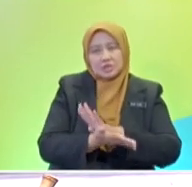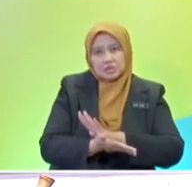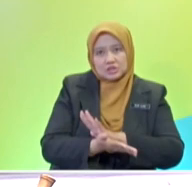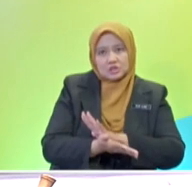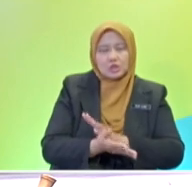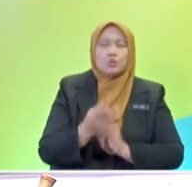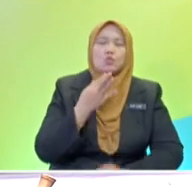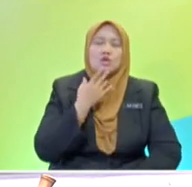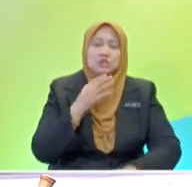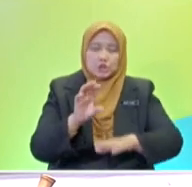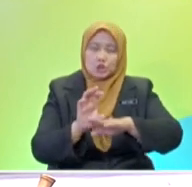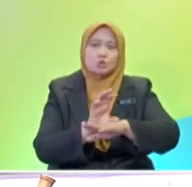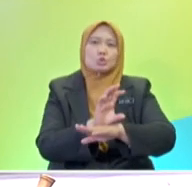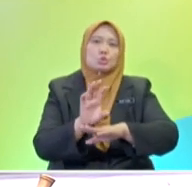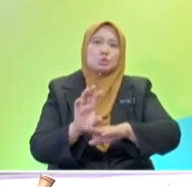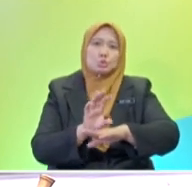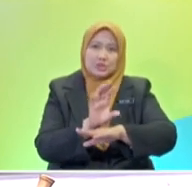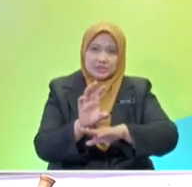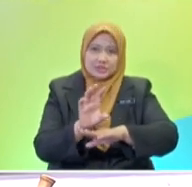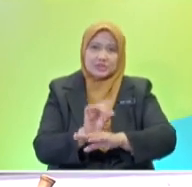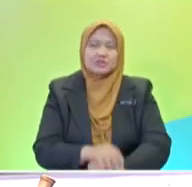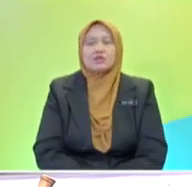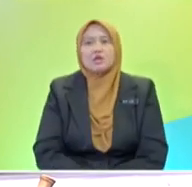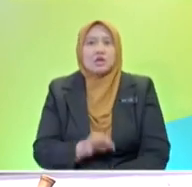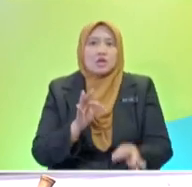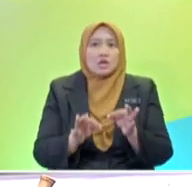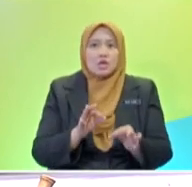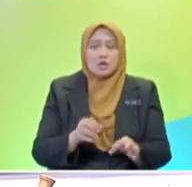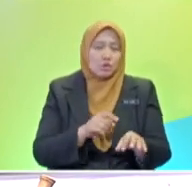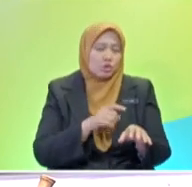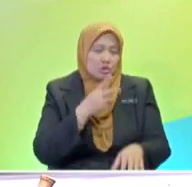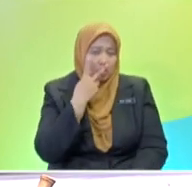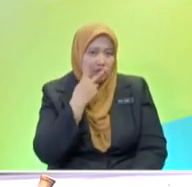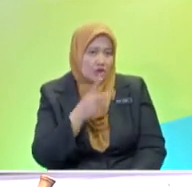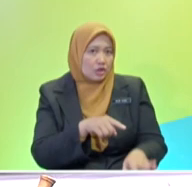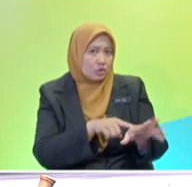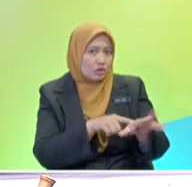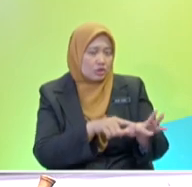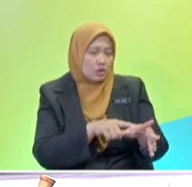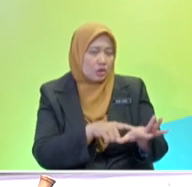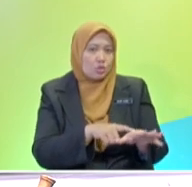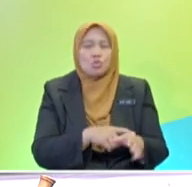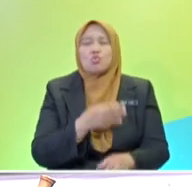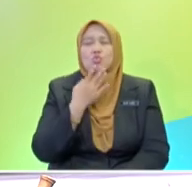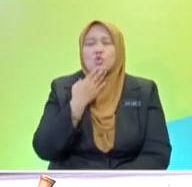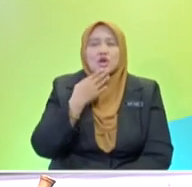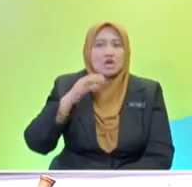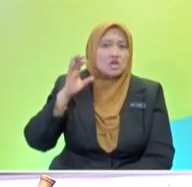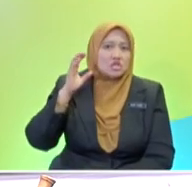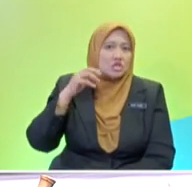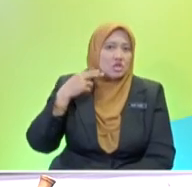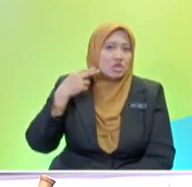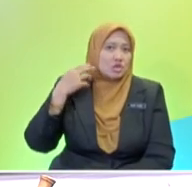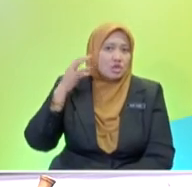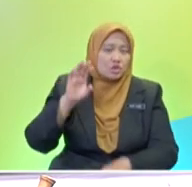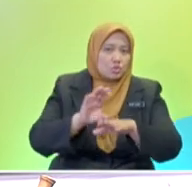luar sana, murid-murid di luar sana, kalau tengok daun-daun yang dah berwarna coklat begini, ini menunjukkan daun ini telah